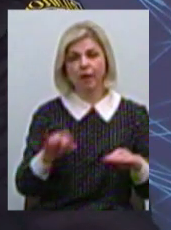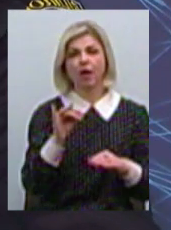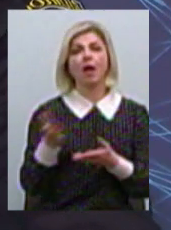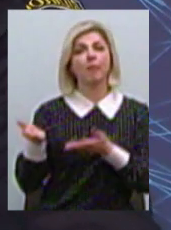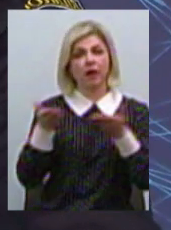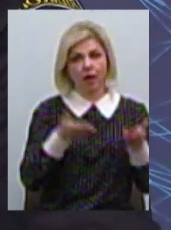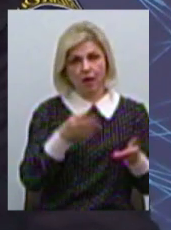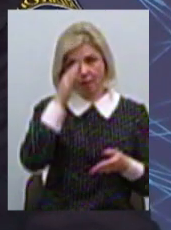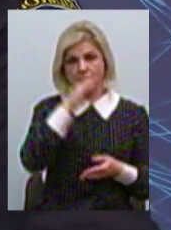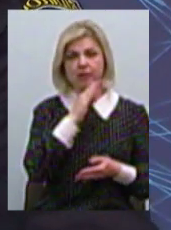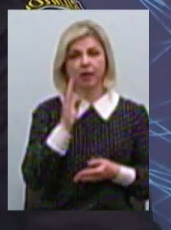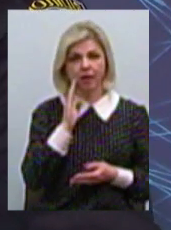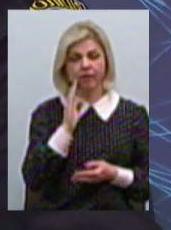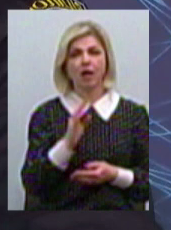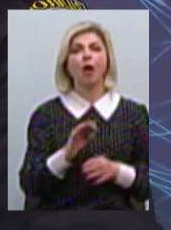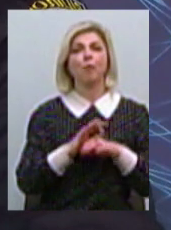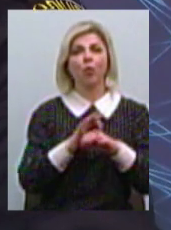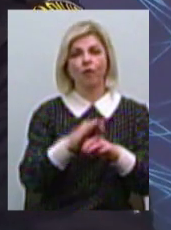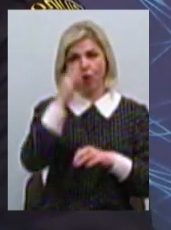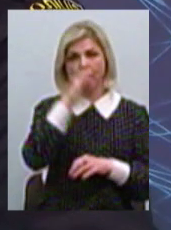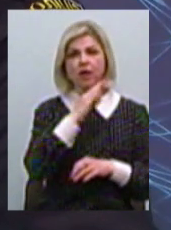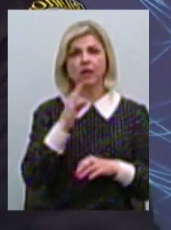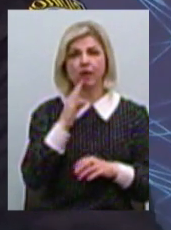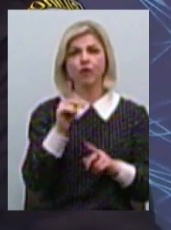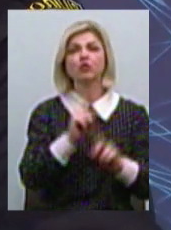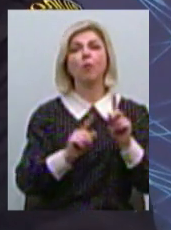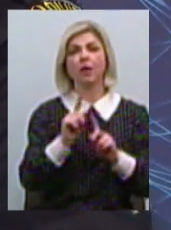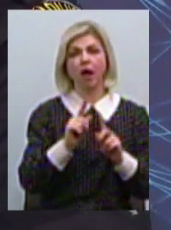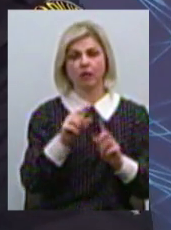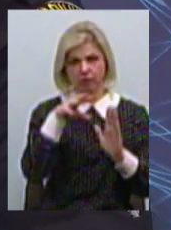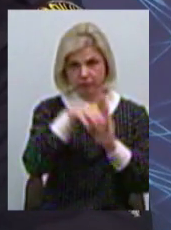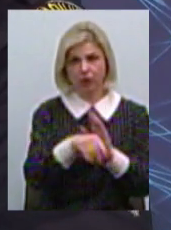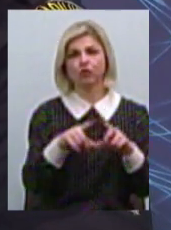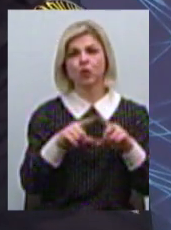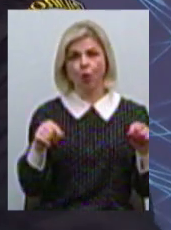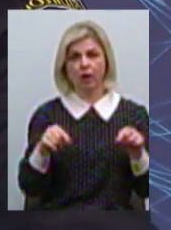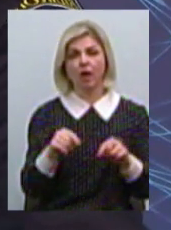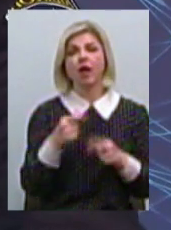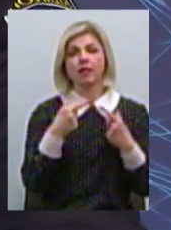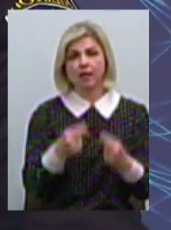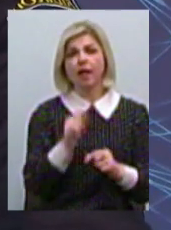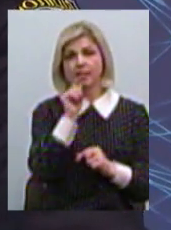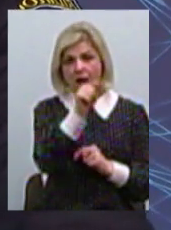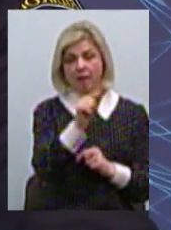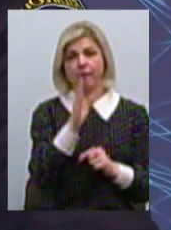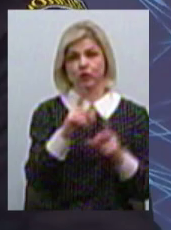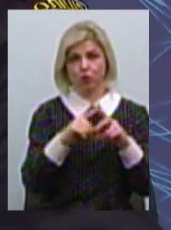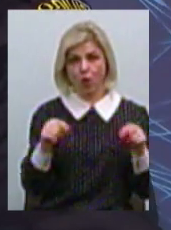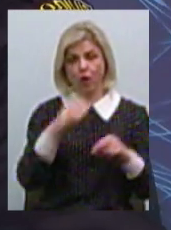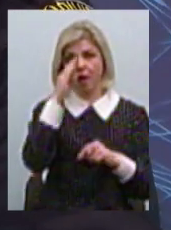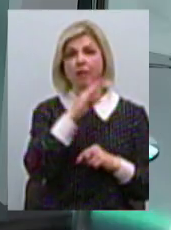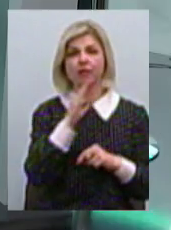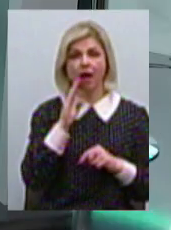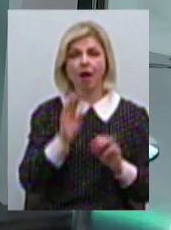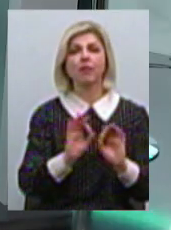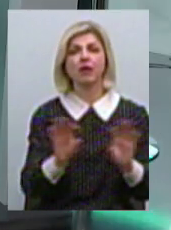батьків. Проводяться певні батьківські збори прямо в школах, де і їм, батькам, разом з дітьми доводиться, що